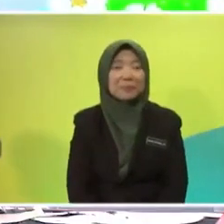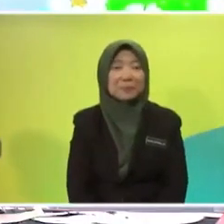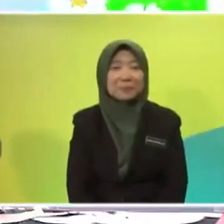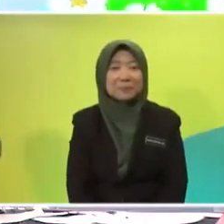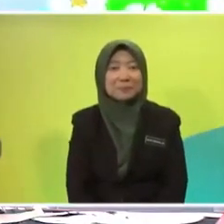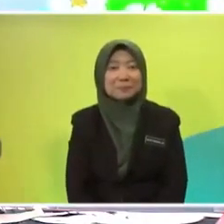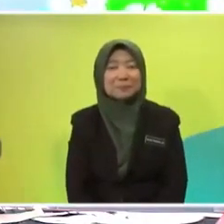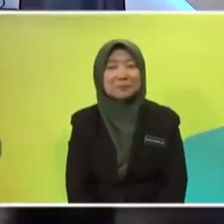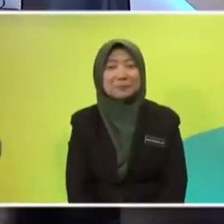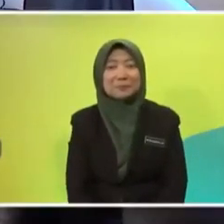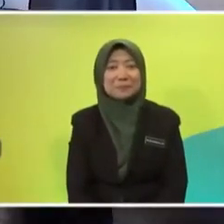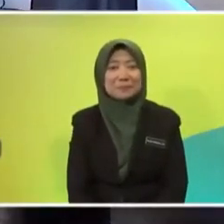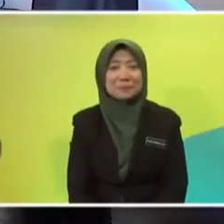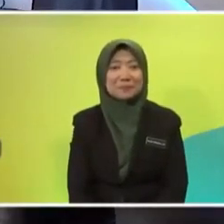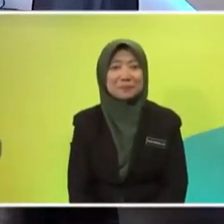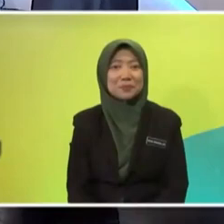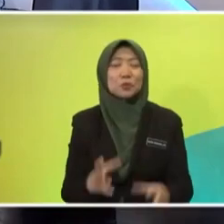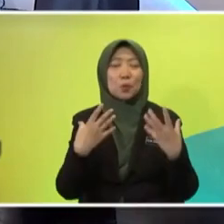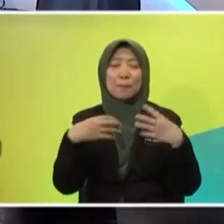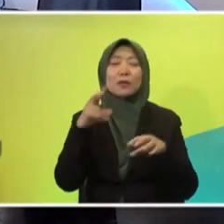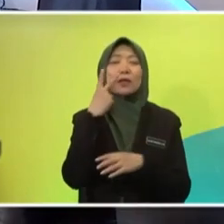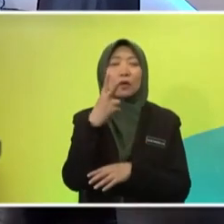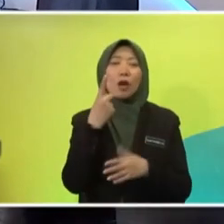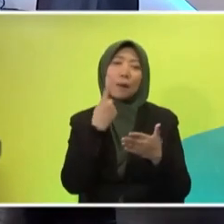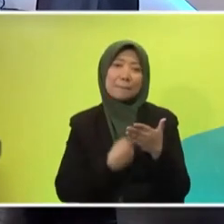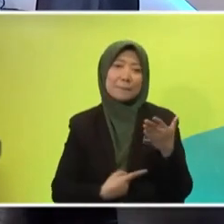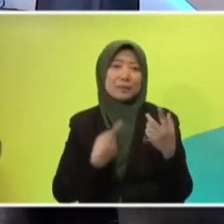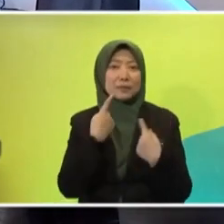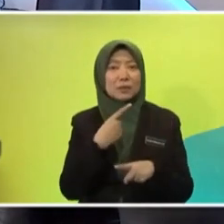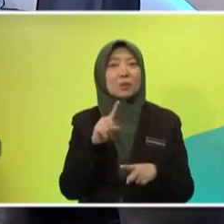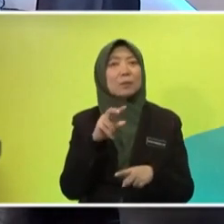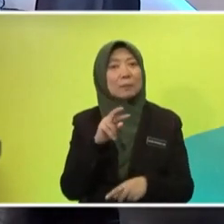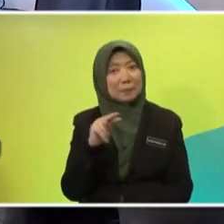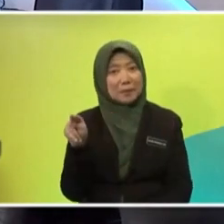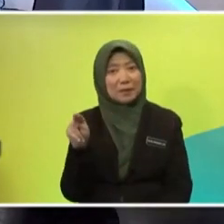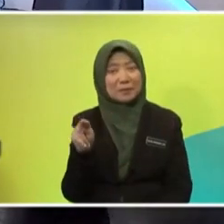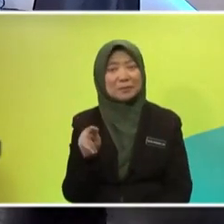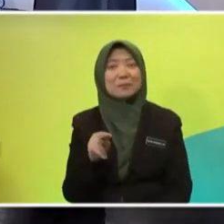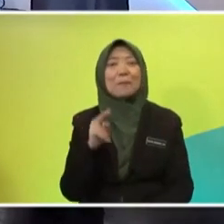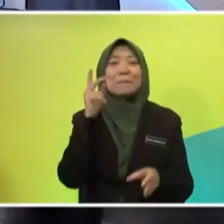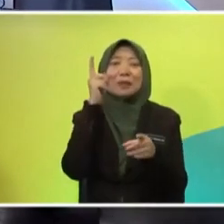Sama jawapannya. Okey, cuba kita tengok jawapannya. Harapnya betul. Ya,